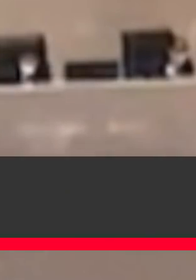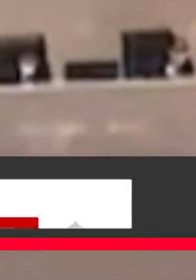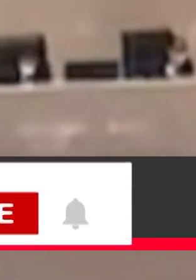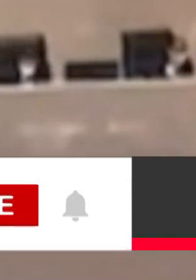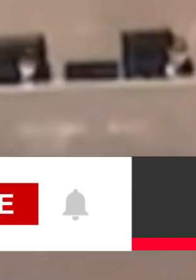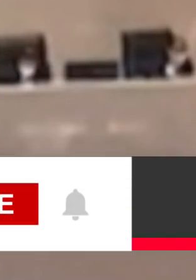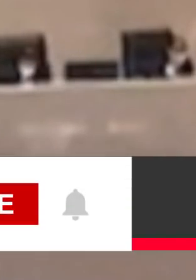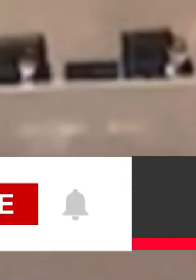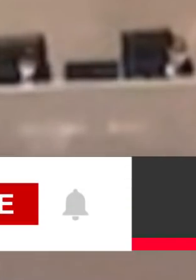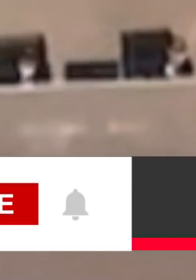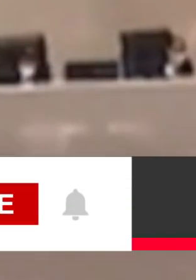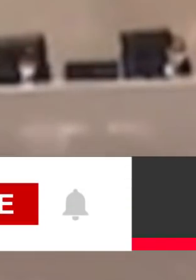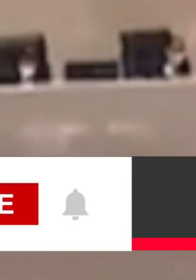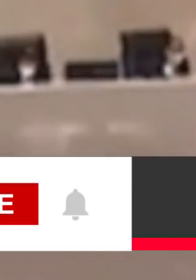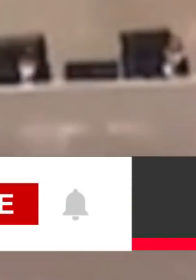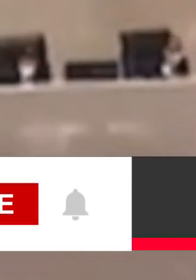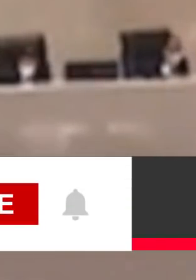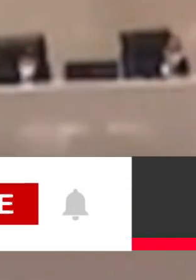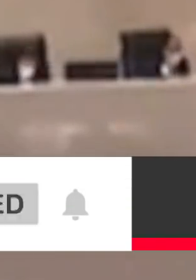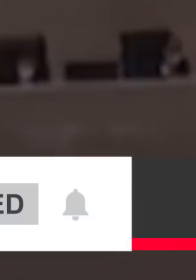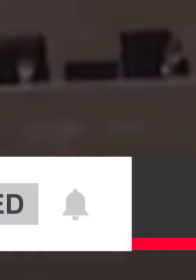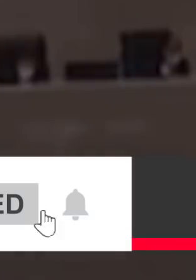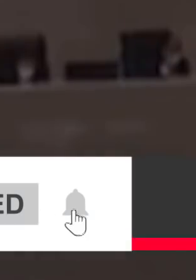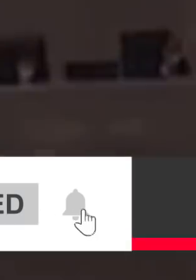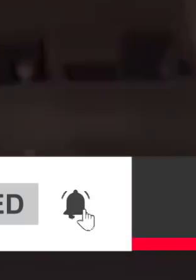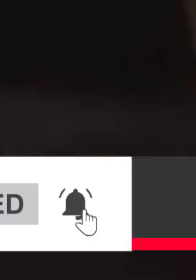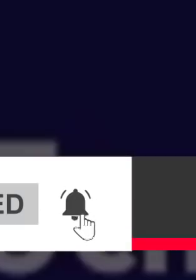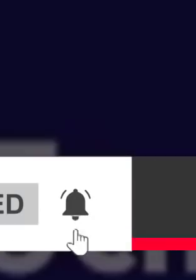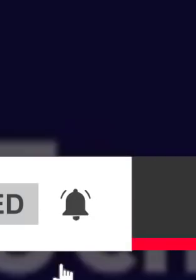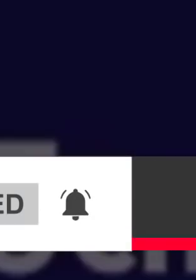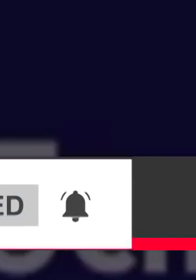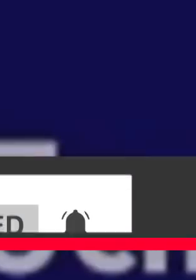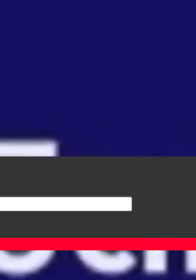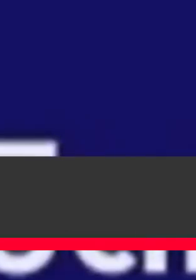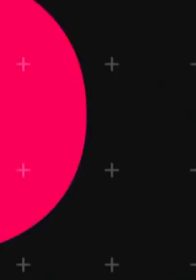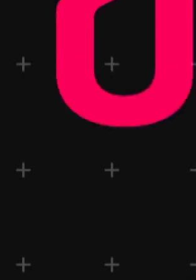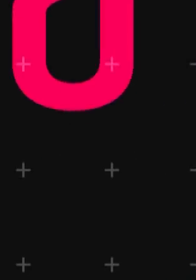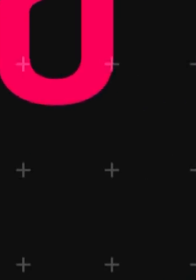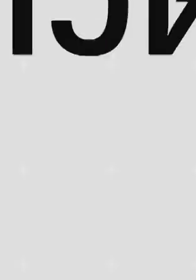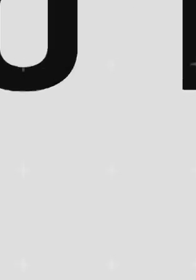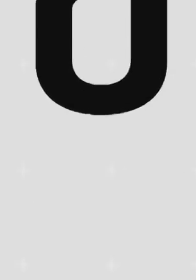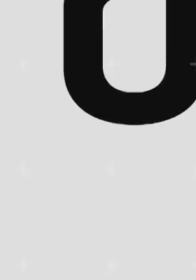พันตำรวจเอกทวีสอดส่องเป็นคุณนิคม โครงการ